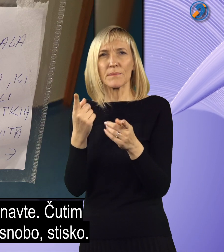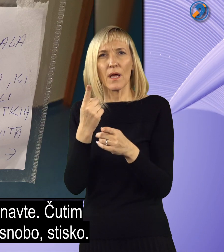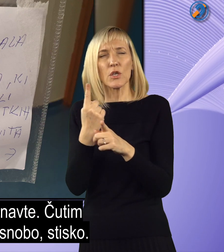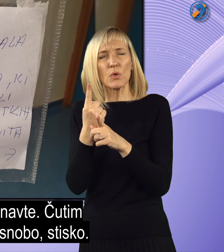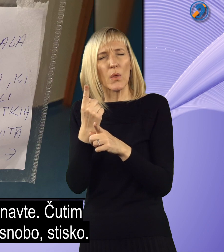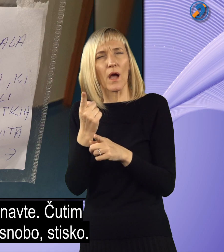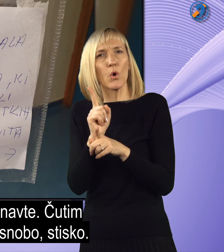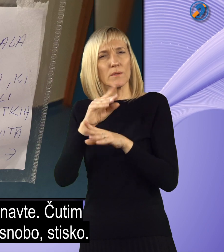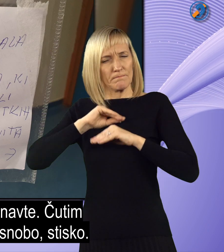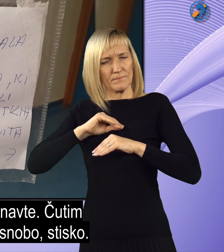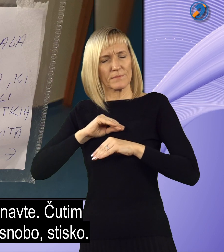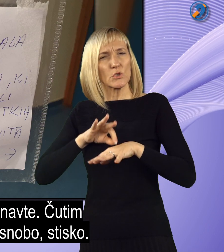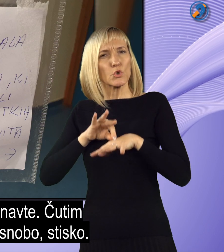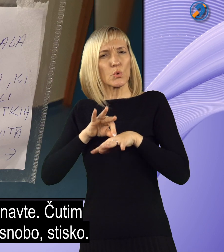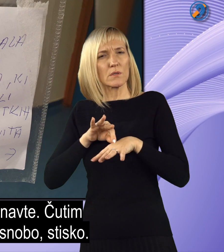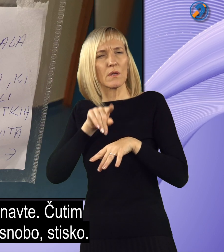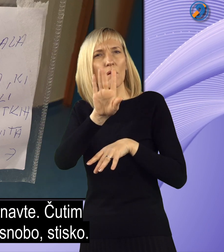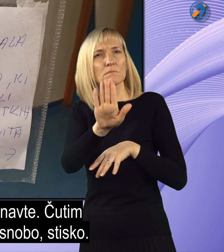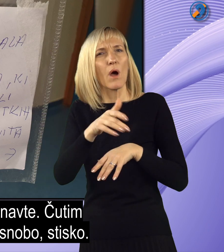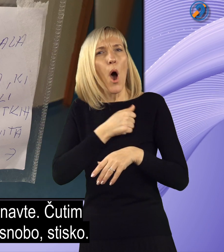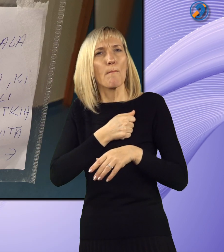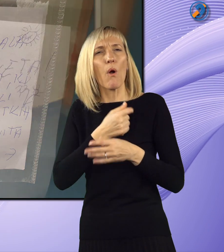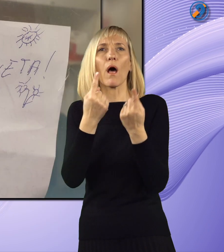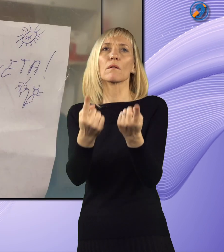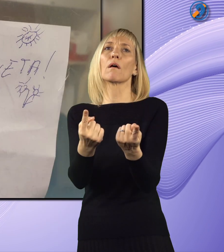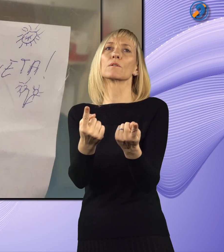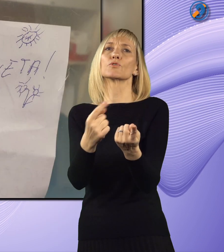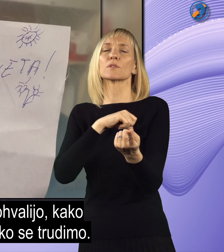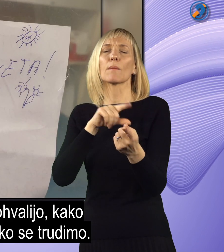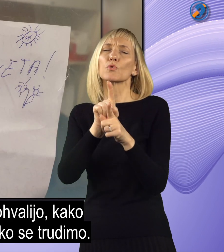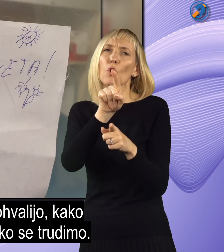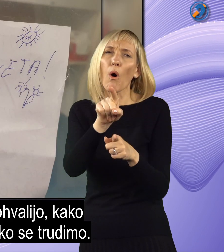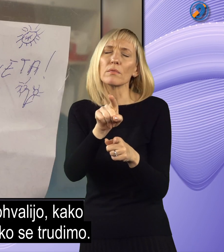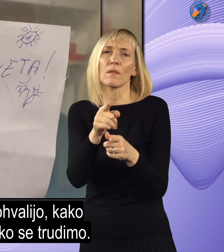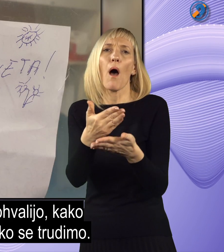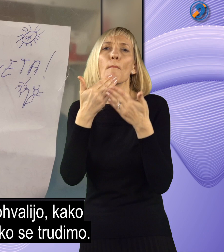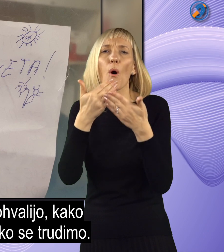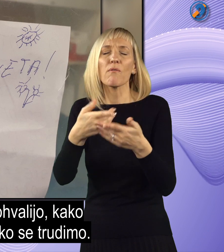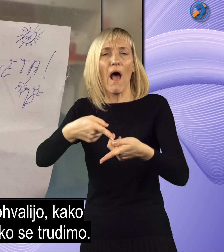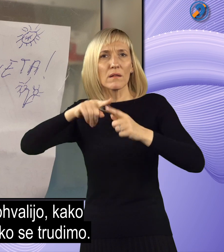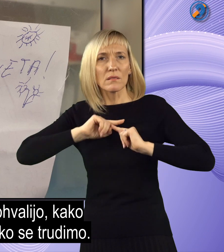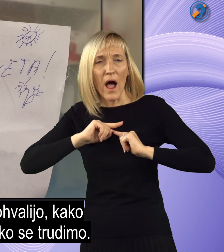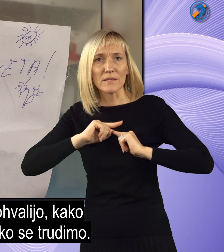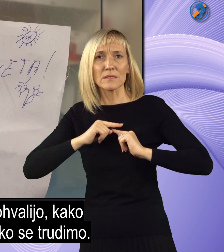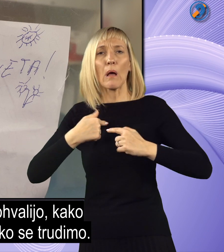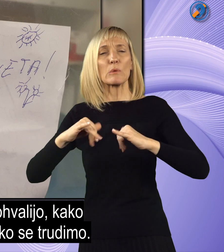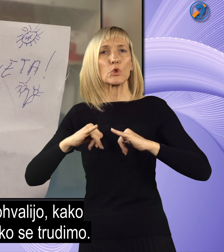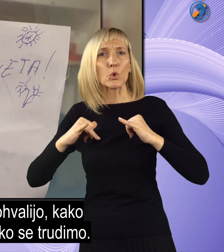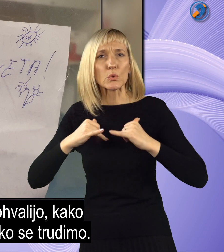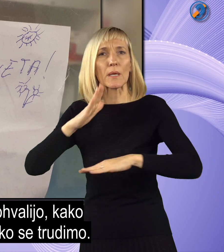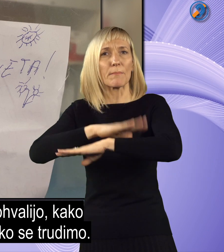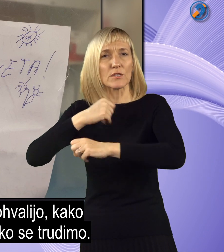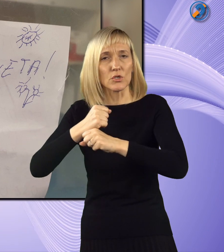in čutim tudi njihovo to tesnobo, stisko in veliko nas pohvalijo, kako smo pridni, kako se